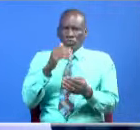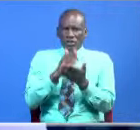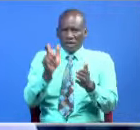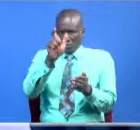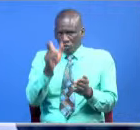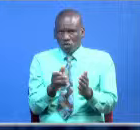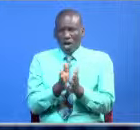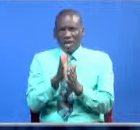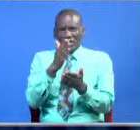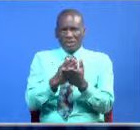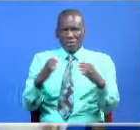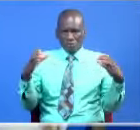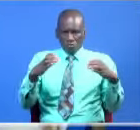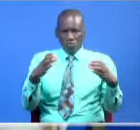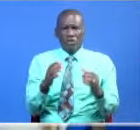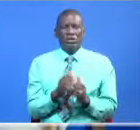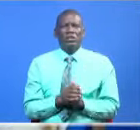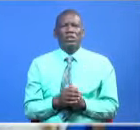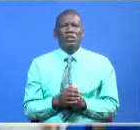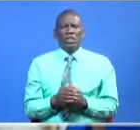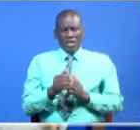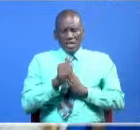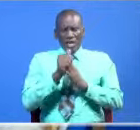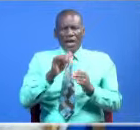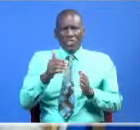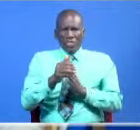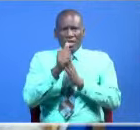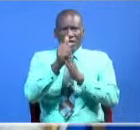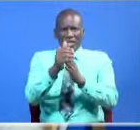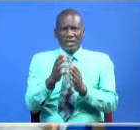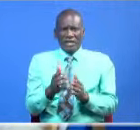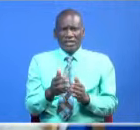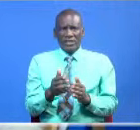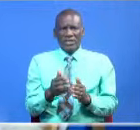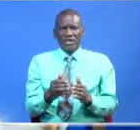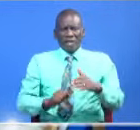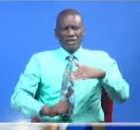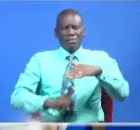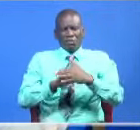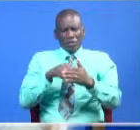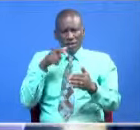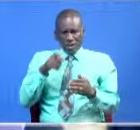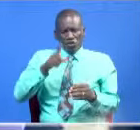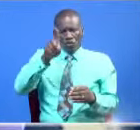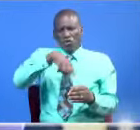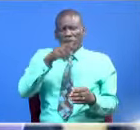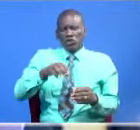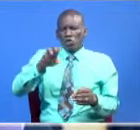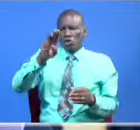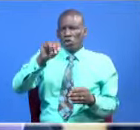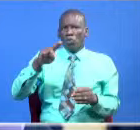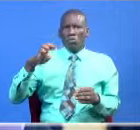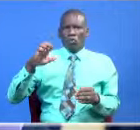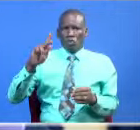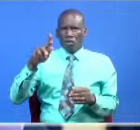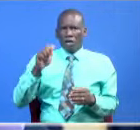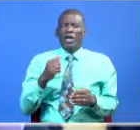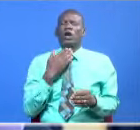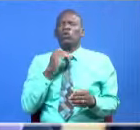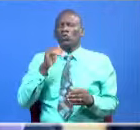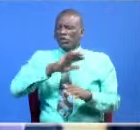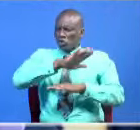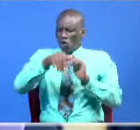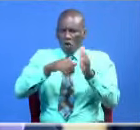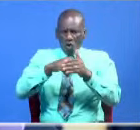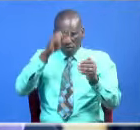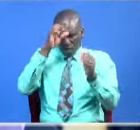and certain communities. Viongozi wengine waliunga mkono wito huo wa marufuku. I want to urge all our governors, all the